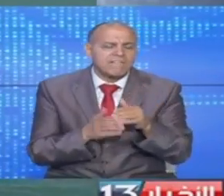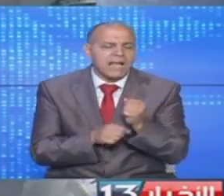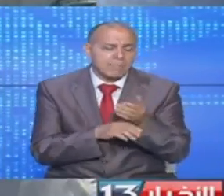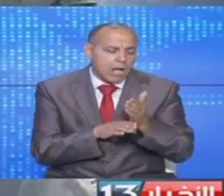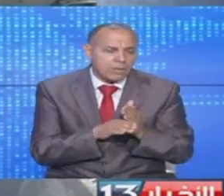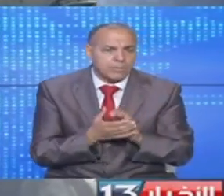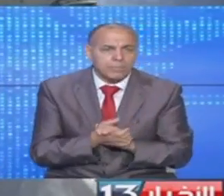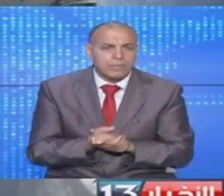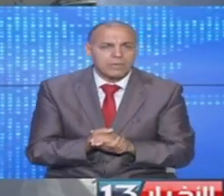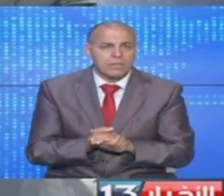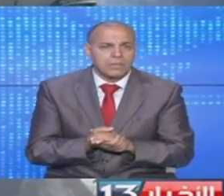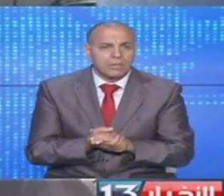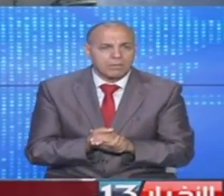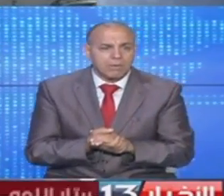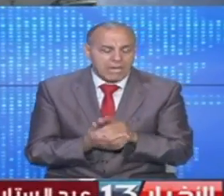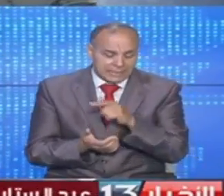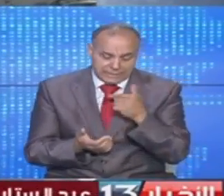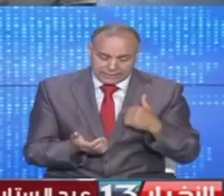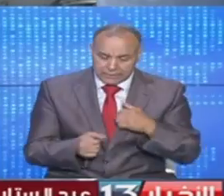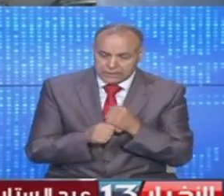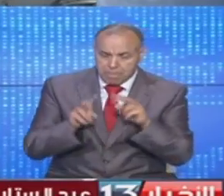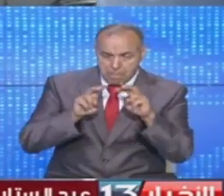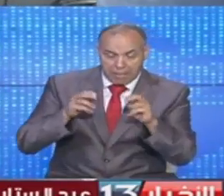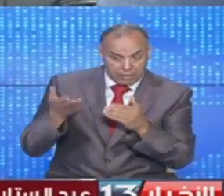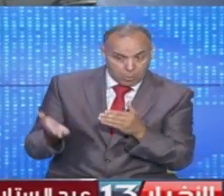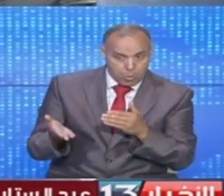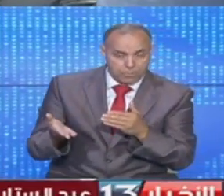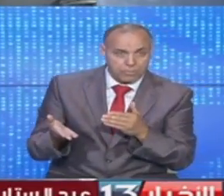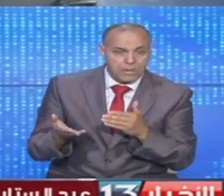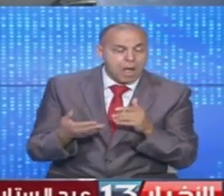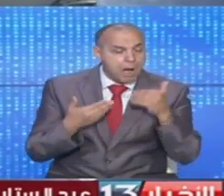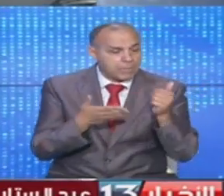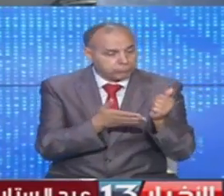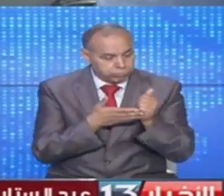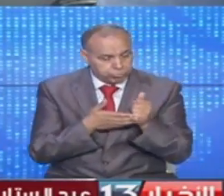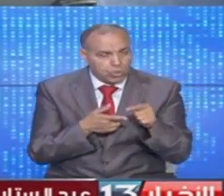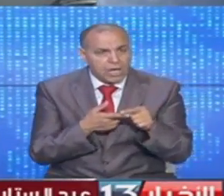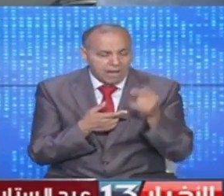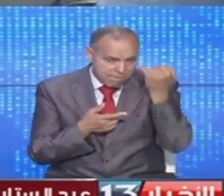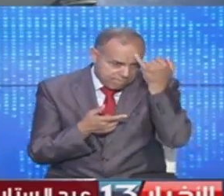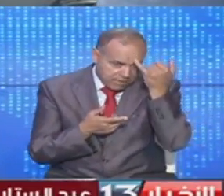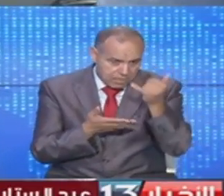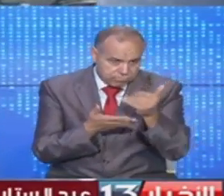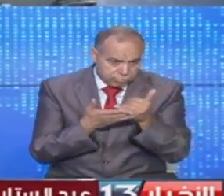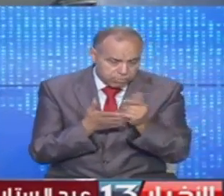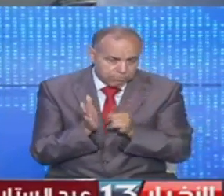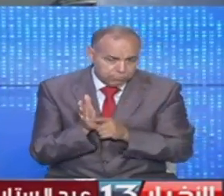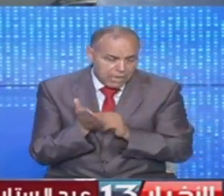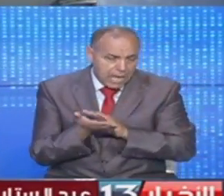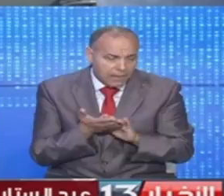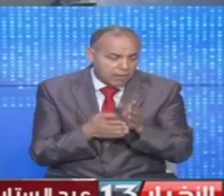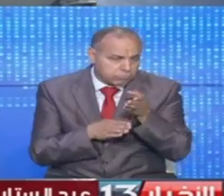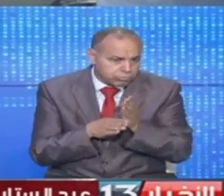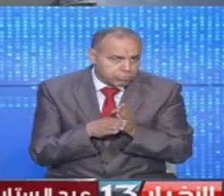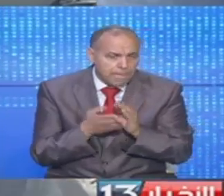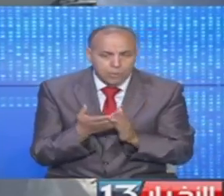تقديرات متاعنا. ثم جانب الصيني يعمل في الدراسات، وهذا باش يعطينا هو باش يقترح علينا فرضيات، الارضيه جاهزه